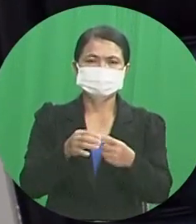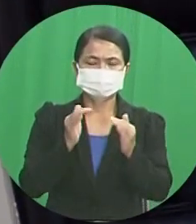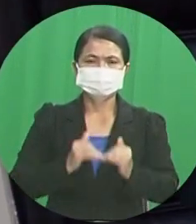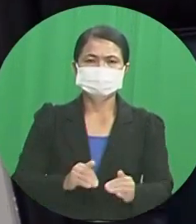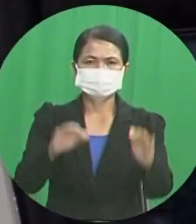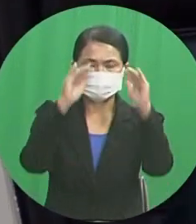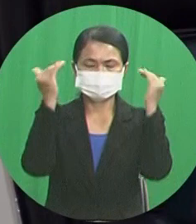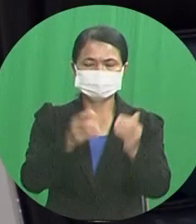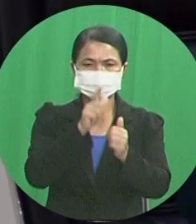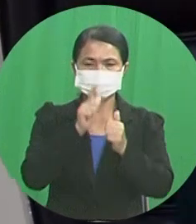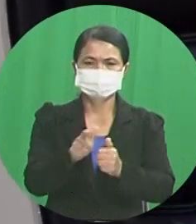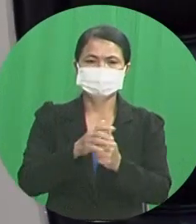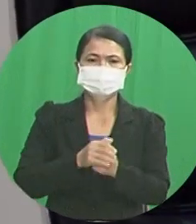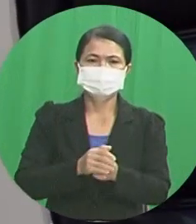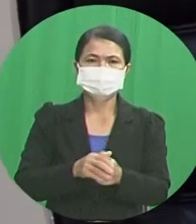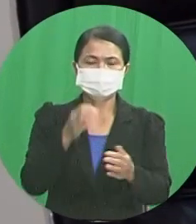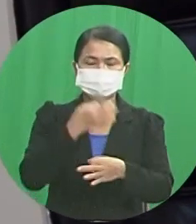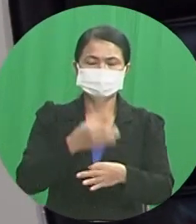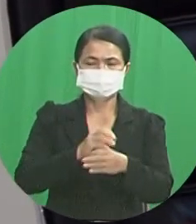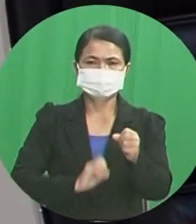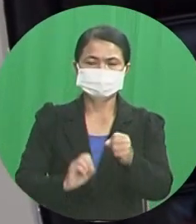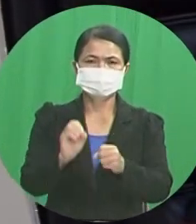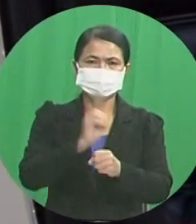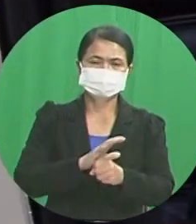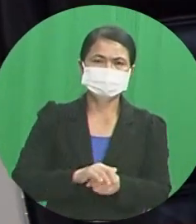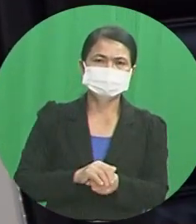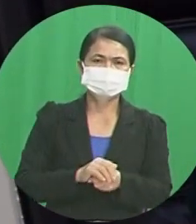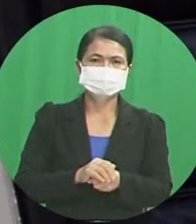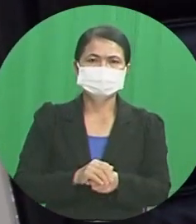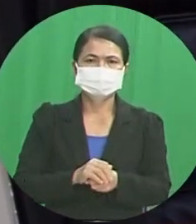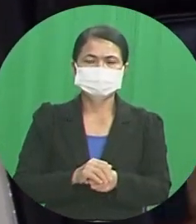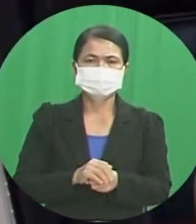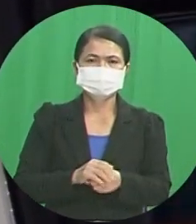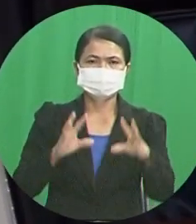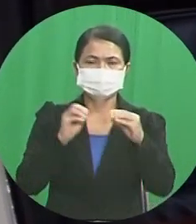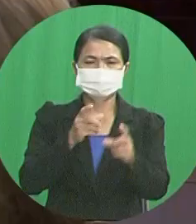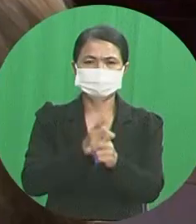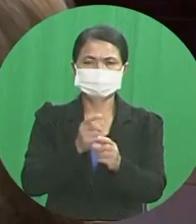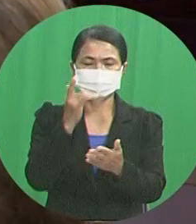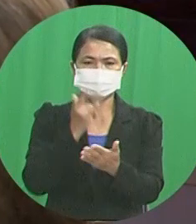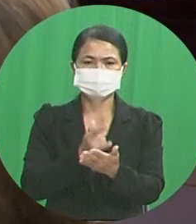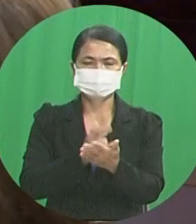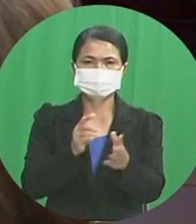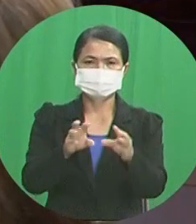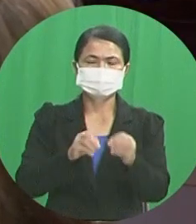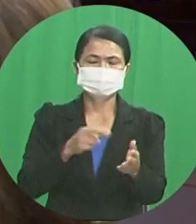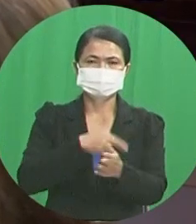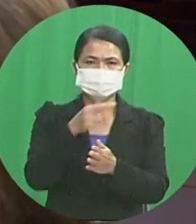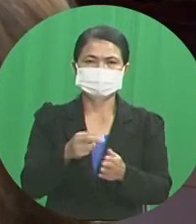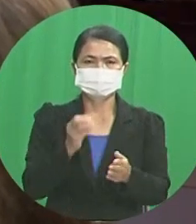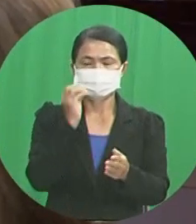នឹងស្ថានភាពជាក់ស្ដែងនៃវិបត្តិជំងឺ COVID-19 កិច្ចប្រជុំត្រូវបានបញ្ចប់នឹងទទួលបានលទ្ធផ